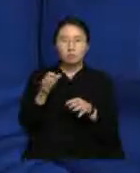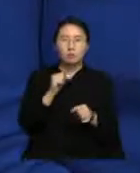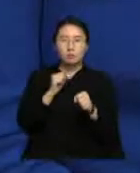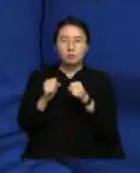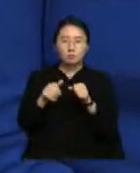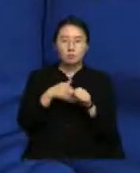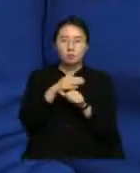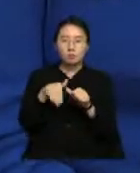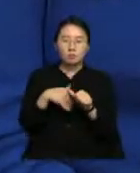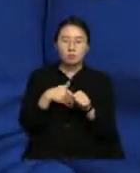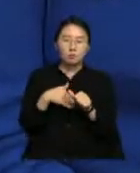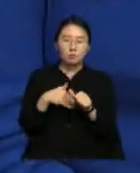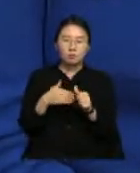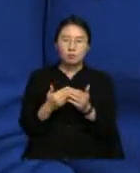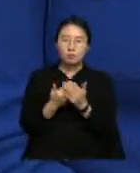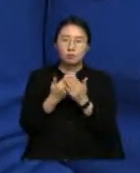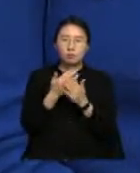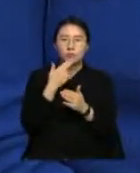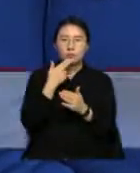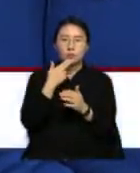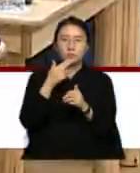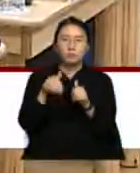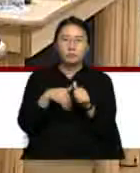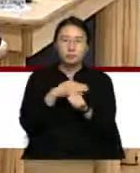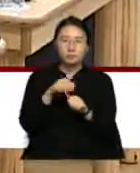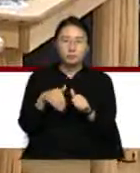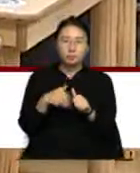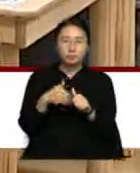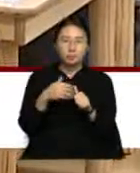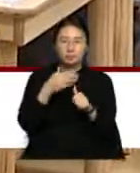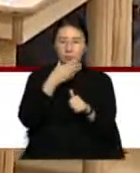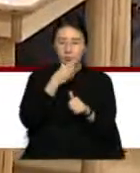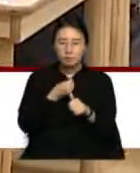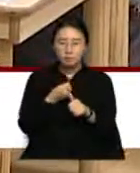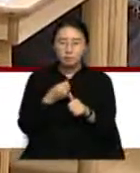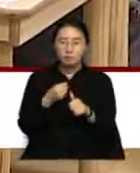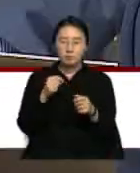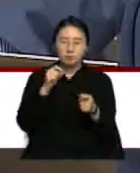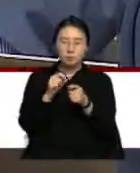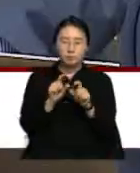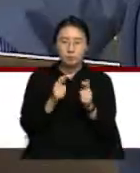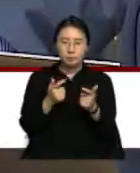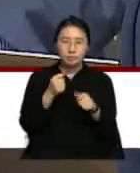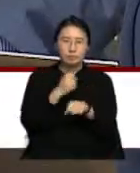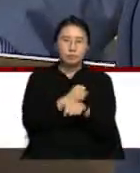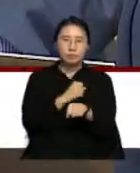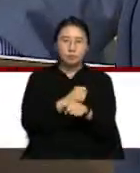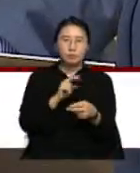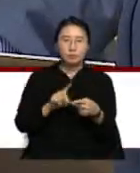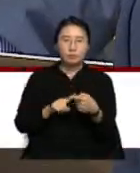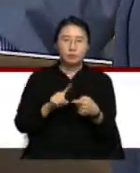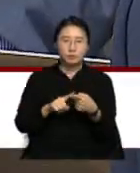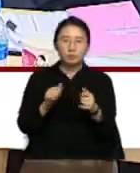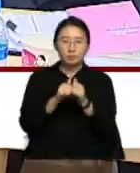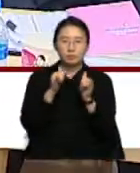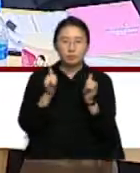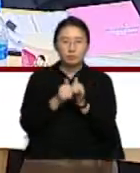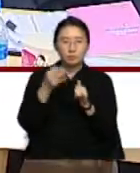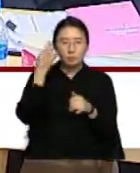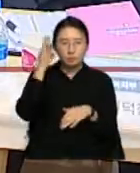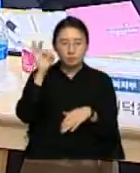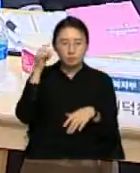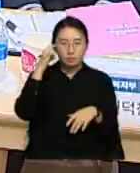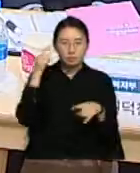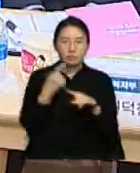육아 환경은 별로 나아지지 않은 것이 현실. 복지 차원에서만의 접근이 아닌 노동에 대한 사회 전반의 인식 개선이